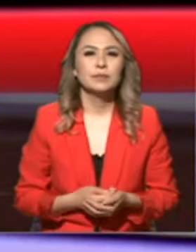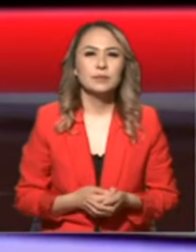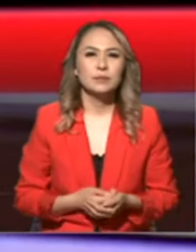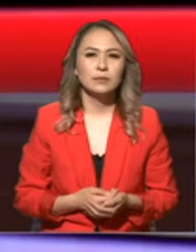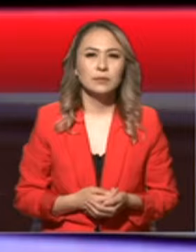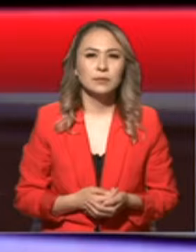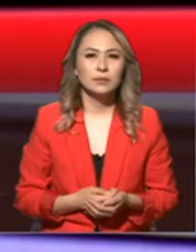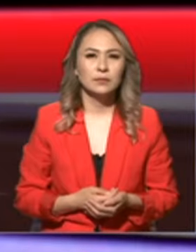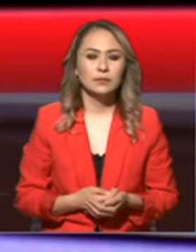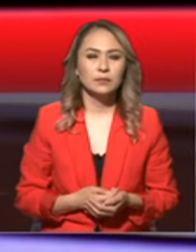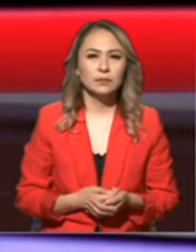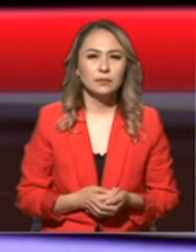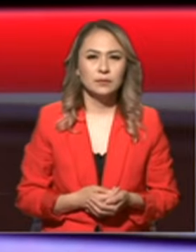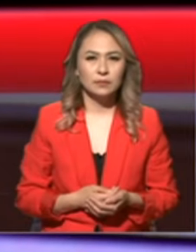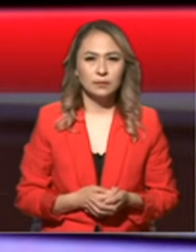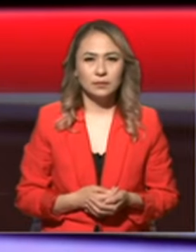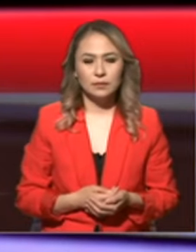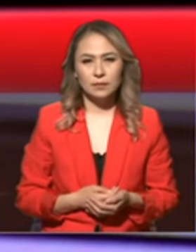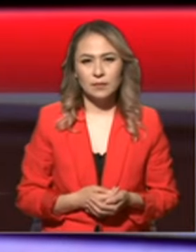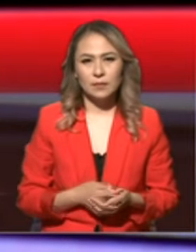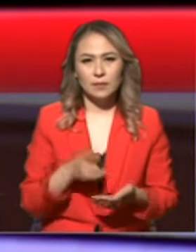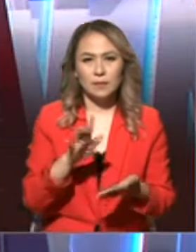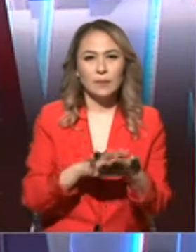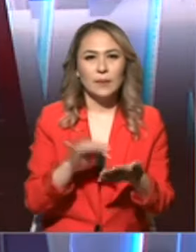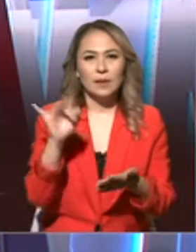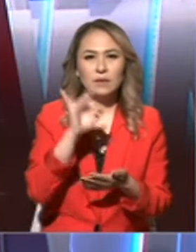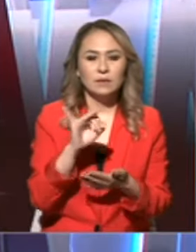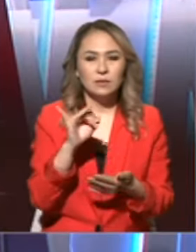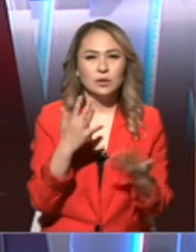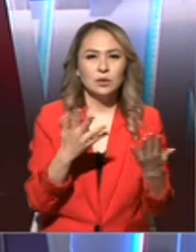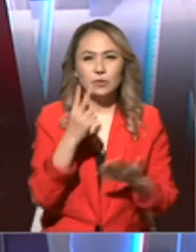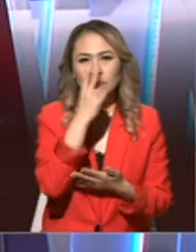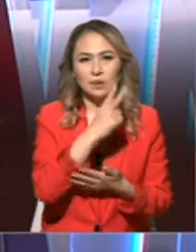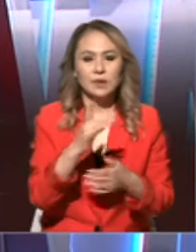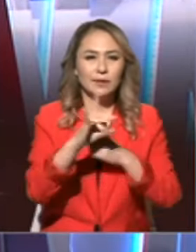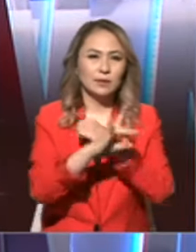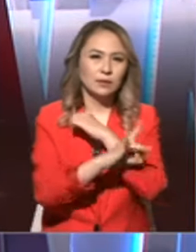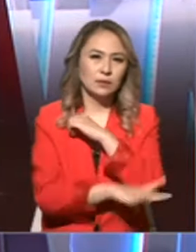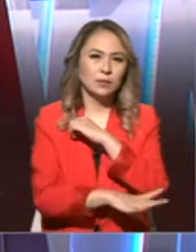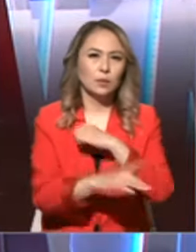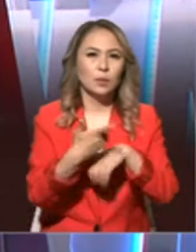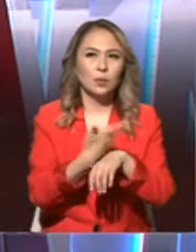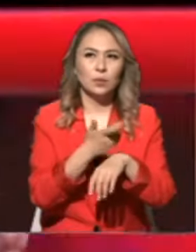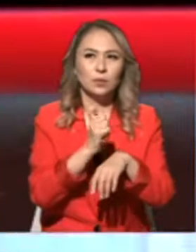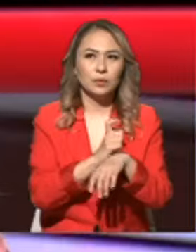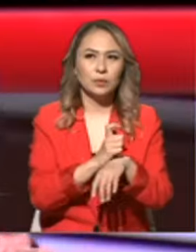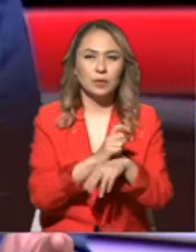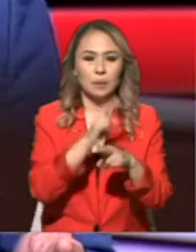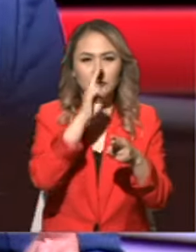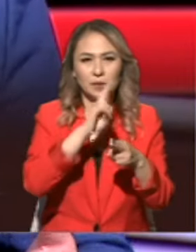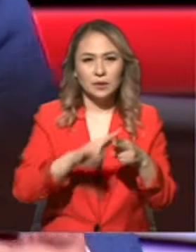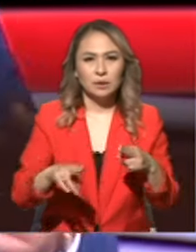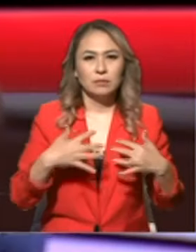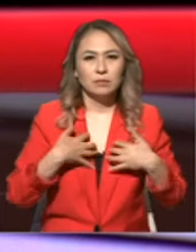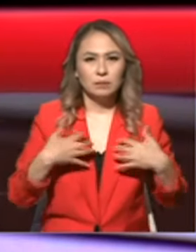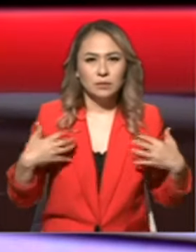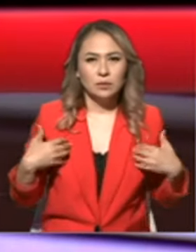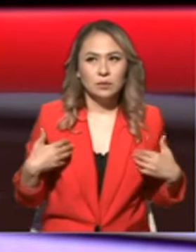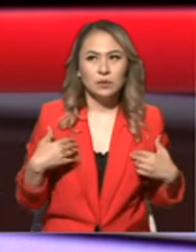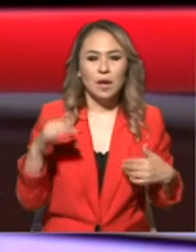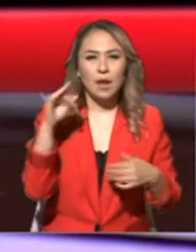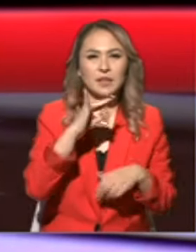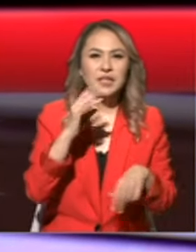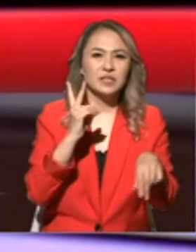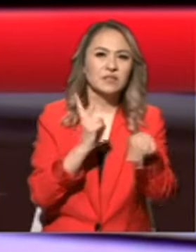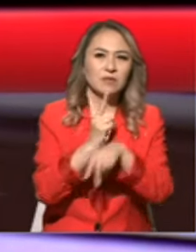қазақтар далаға ығысып кетті. Соның әсерінен олар тарихтан тағы да қарасаңыздар кедейленіп, өте кәдімгі малынан айырыла бастады. Енді тарих екі рет қайталанып